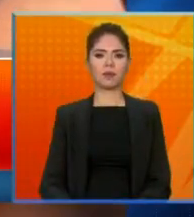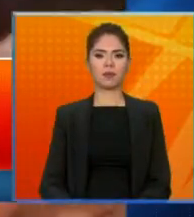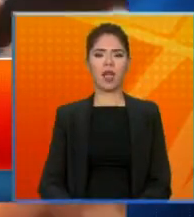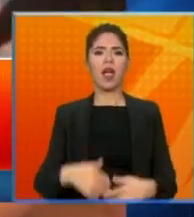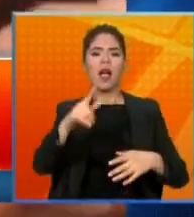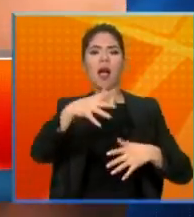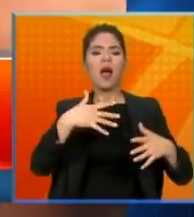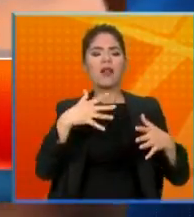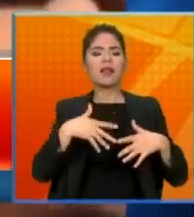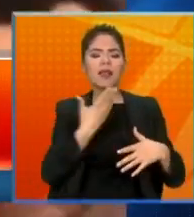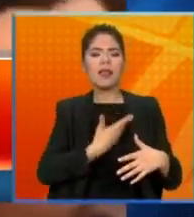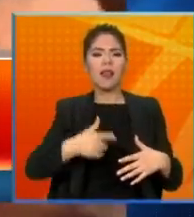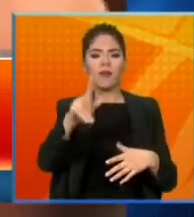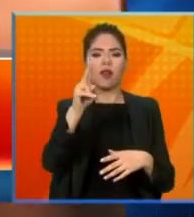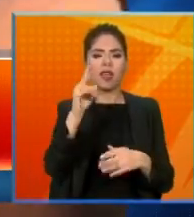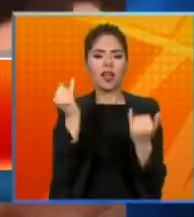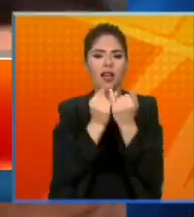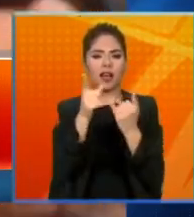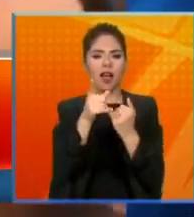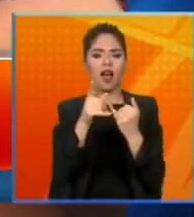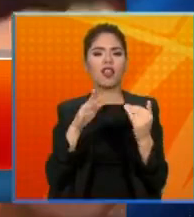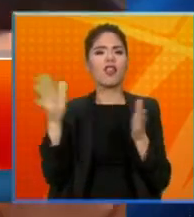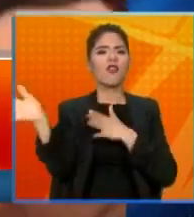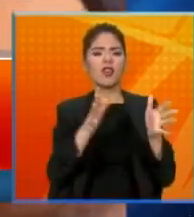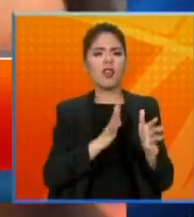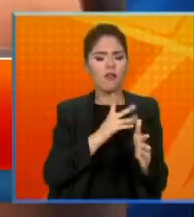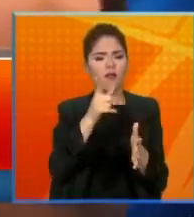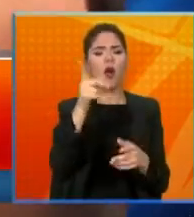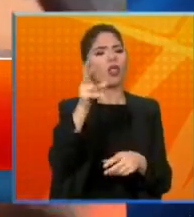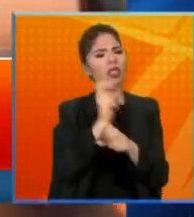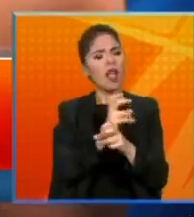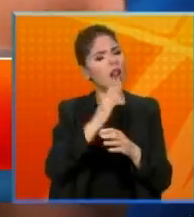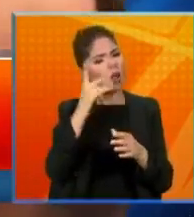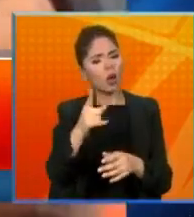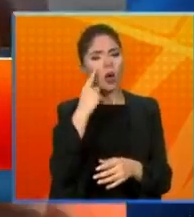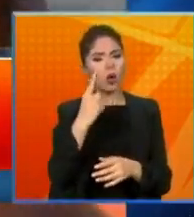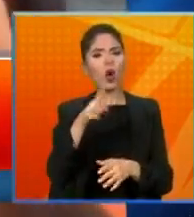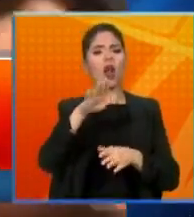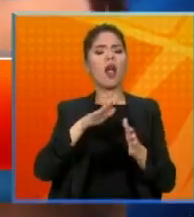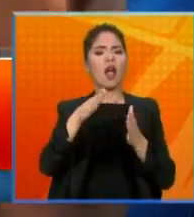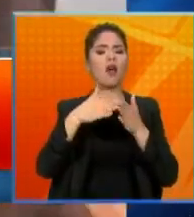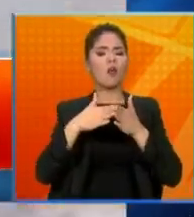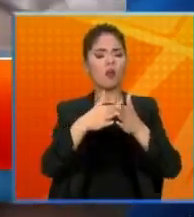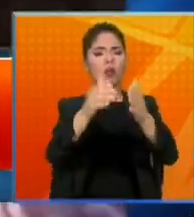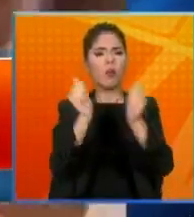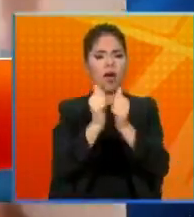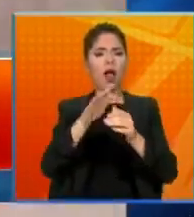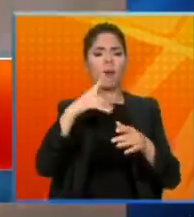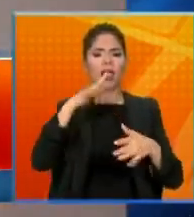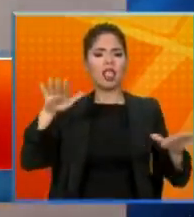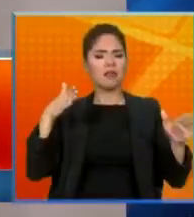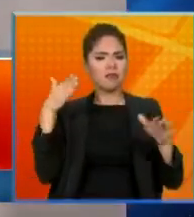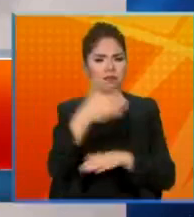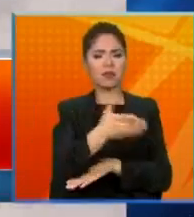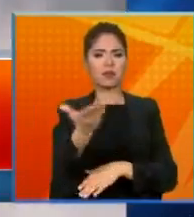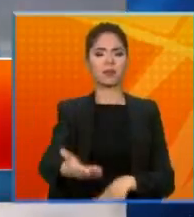Macera sever iki kardeş fırtınaya aldırmıyor ve tüm tehlikelere rağmen botla denize açılıyorlar.